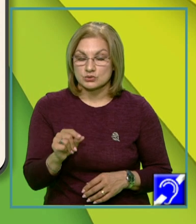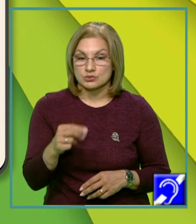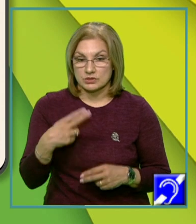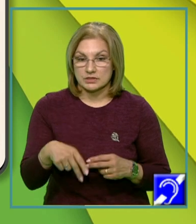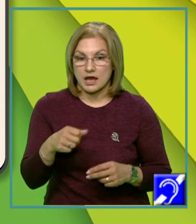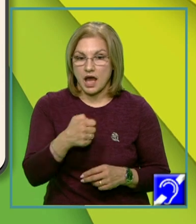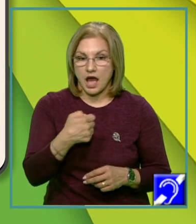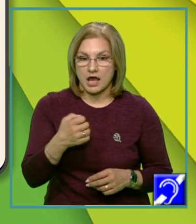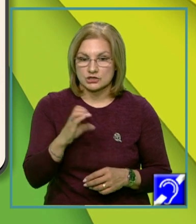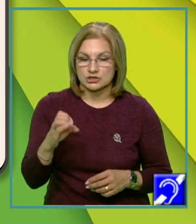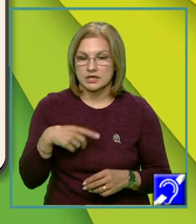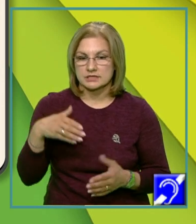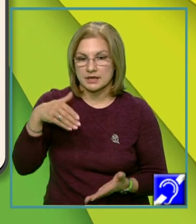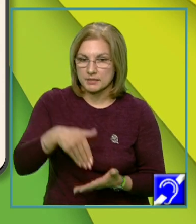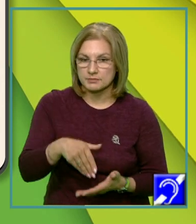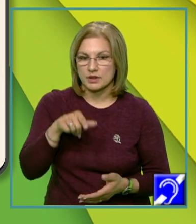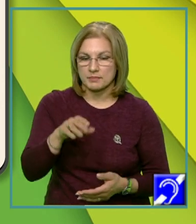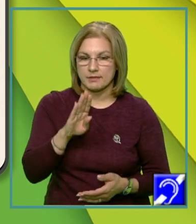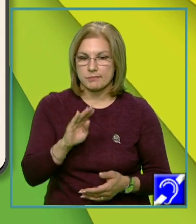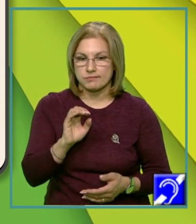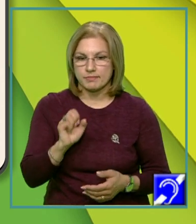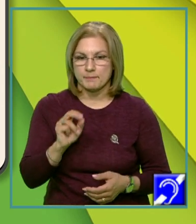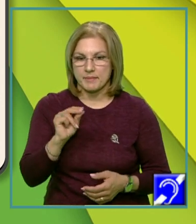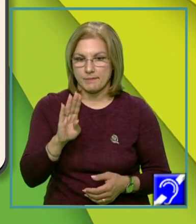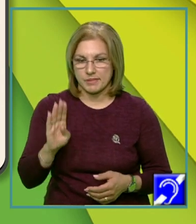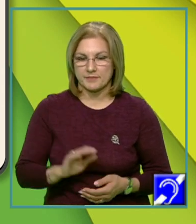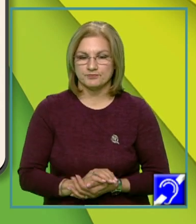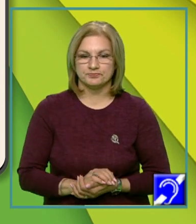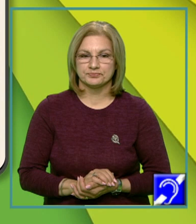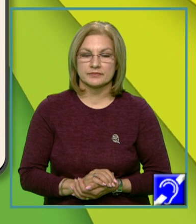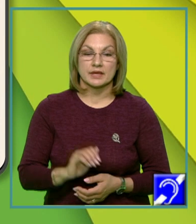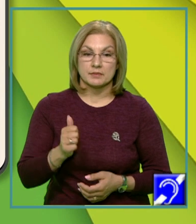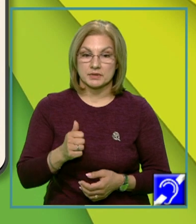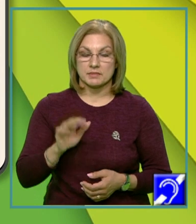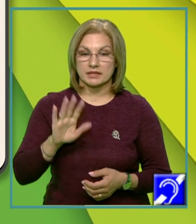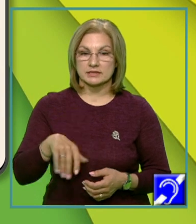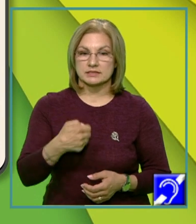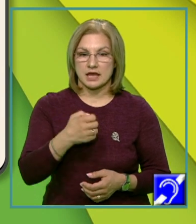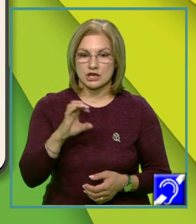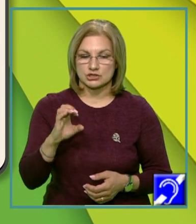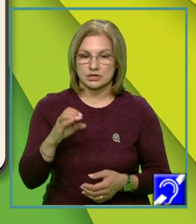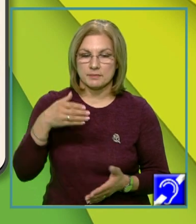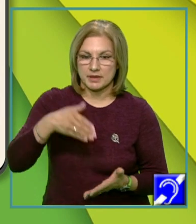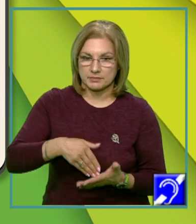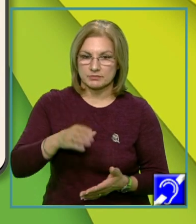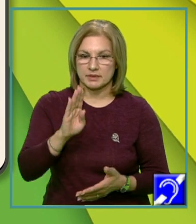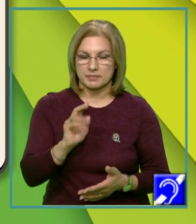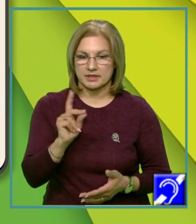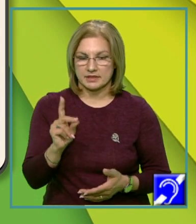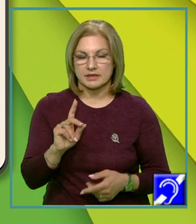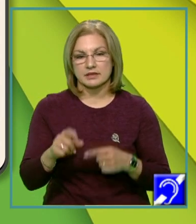c este perpendiculară pe pb avem prima dată AC perpendicular pe BD